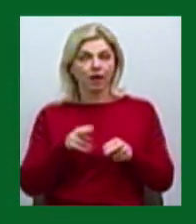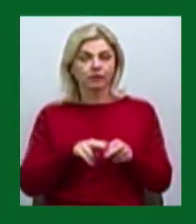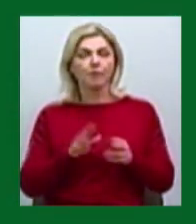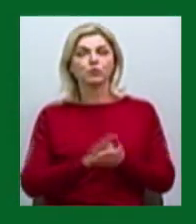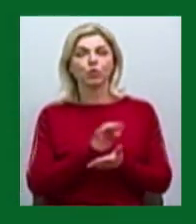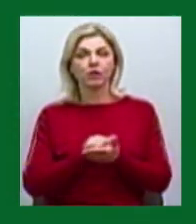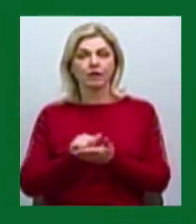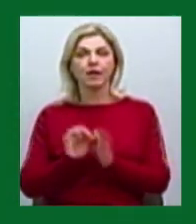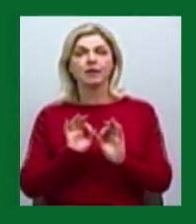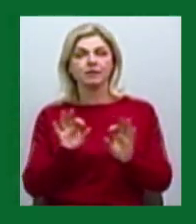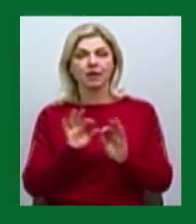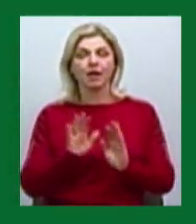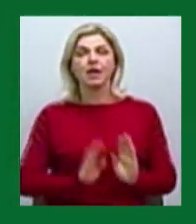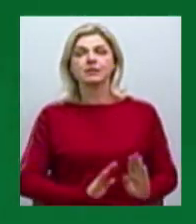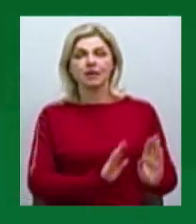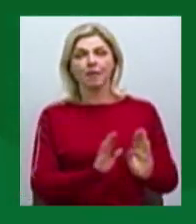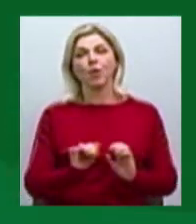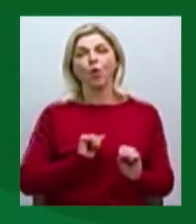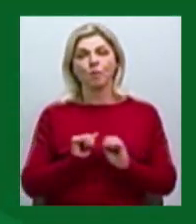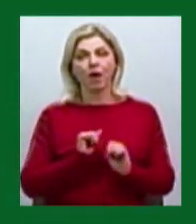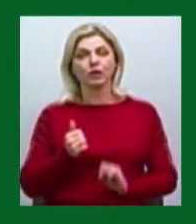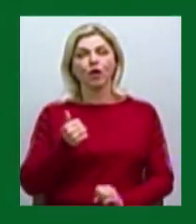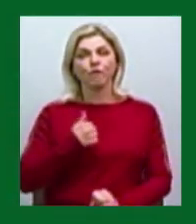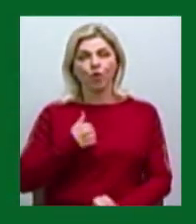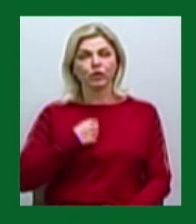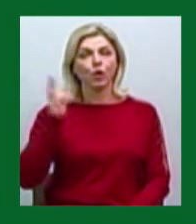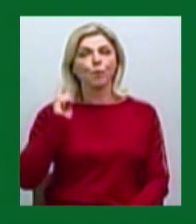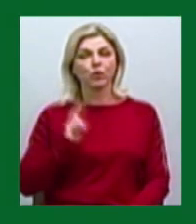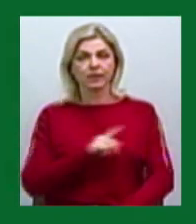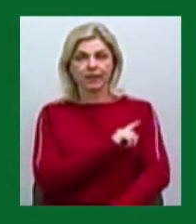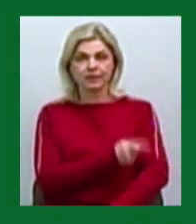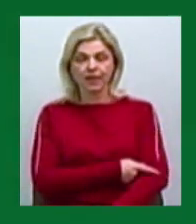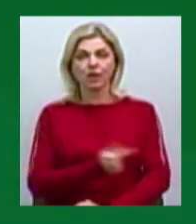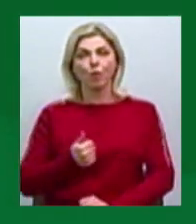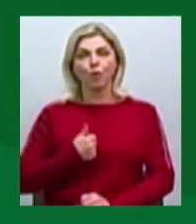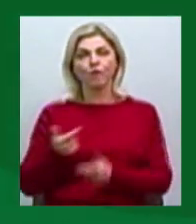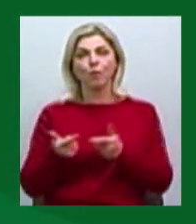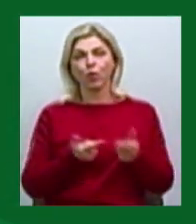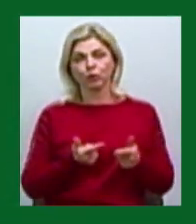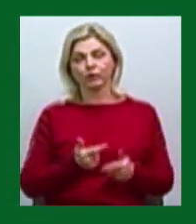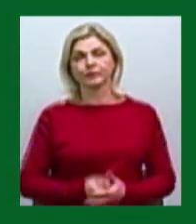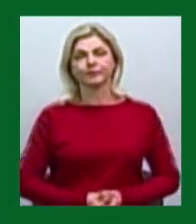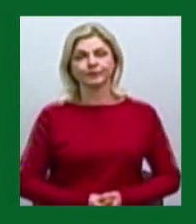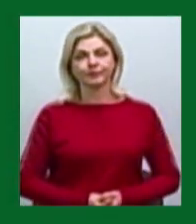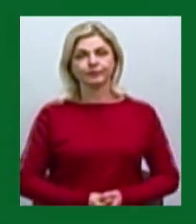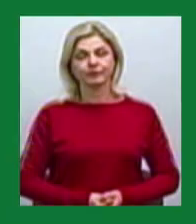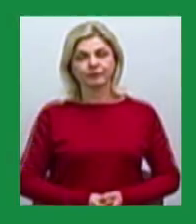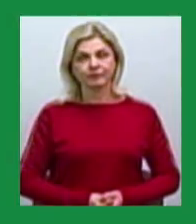розповів заступник командувача Військово-морських сил Збройних сил України з бойової підготовки Олексій Неїжпапа.